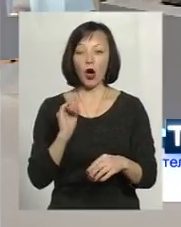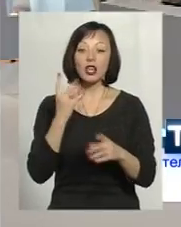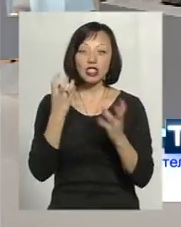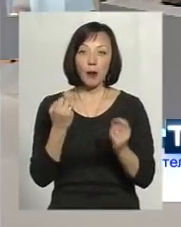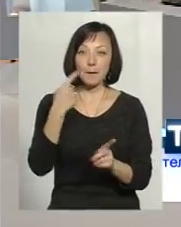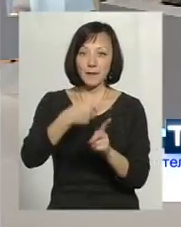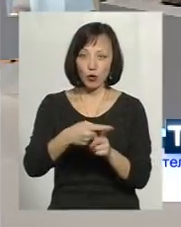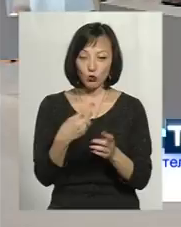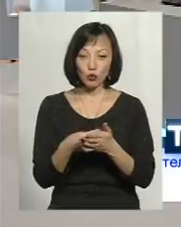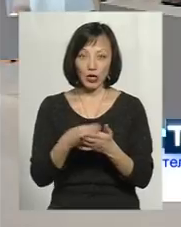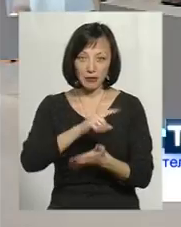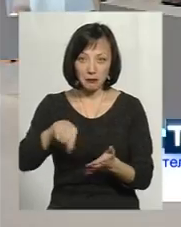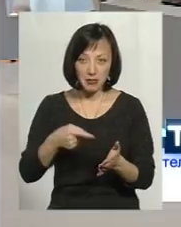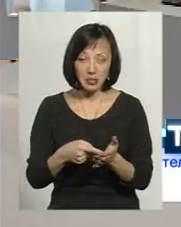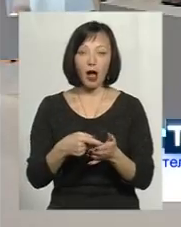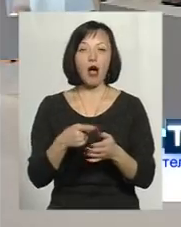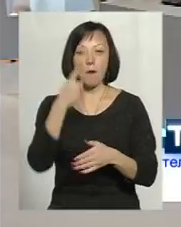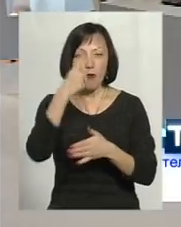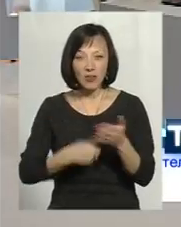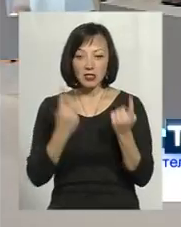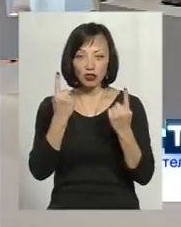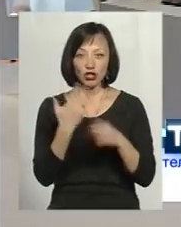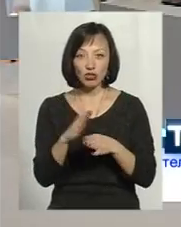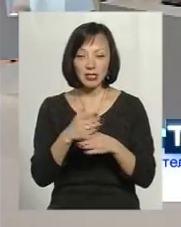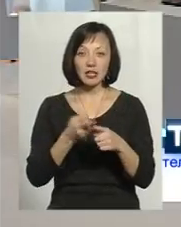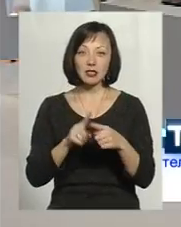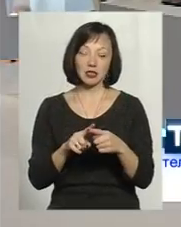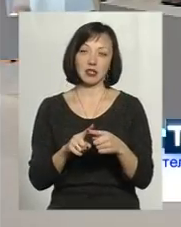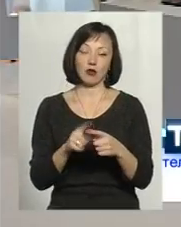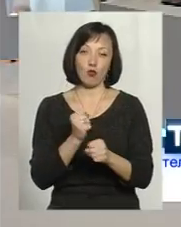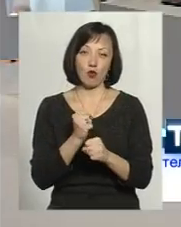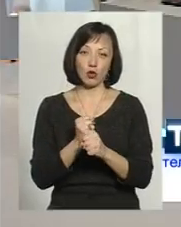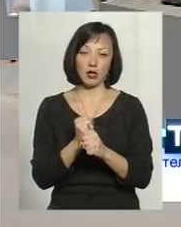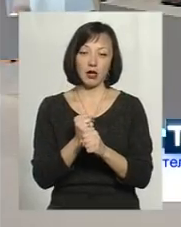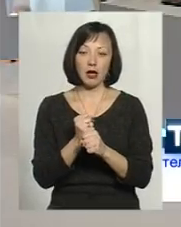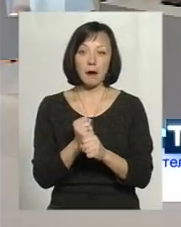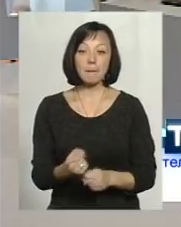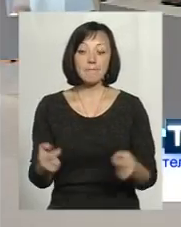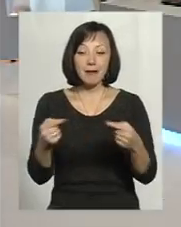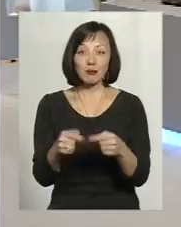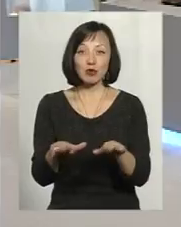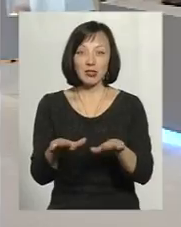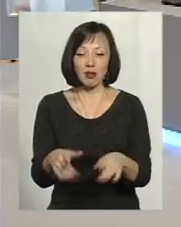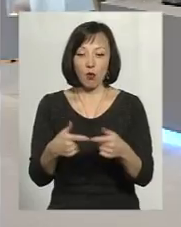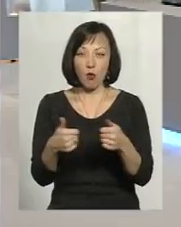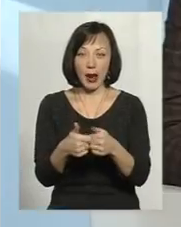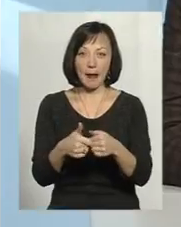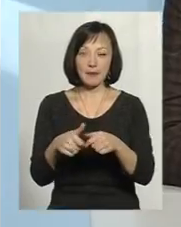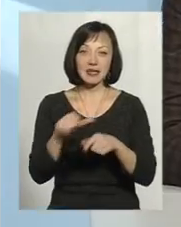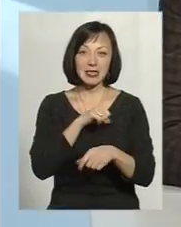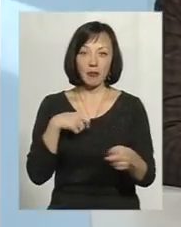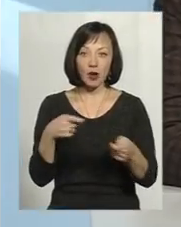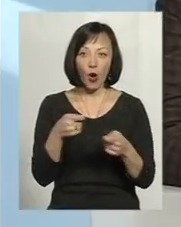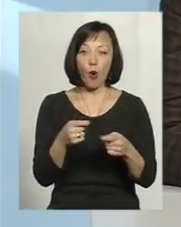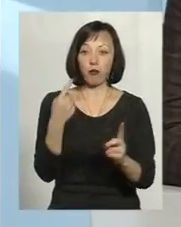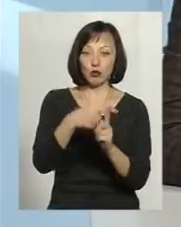плюсі, але повірте, що значна частина роботи – це робота безпосередньо органів місцевого самоврядування, плюс контролюючих –